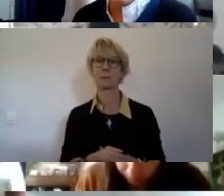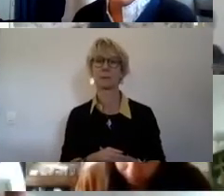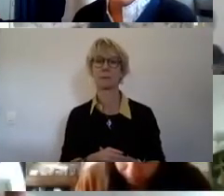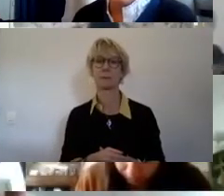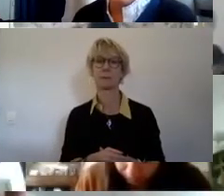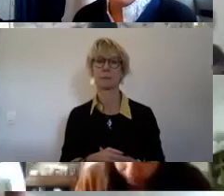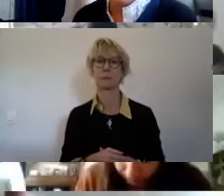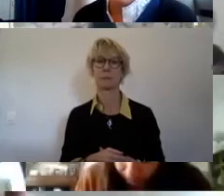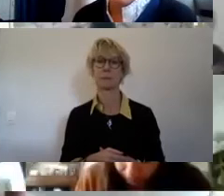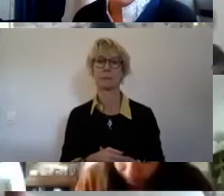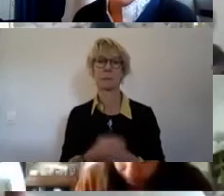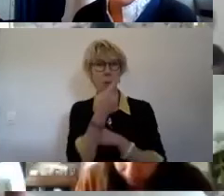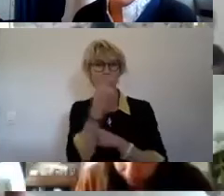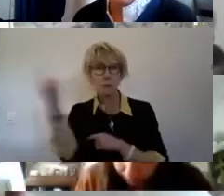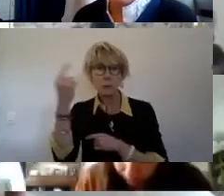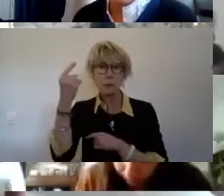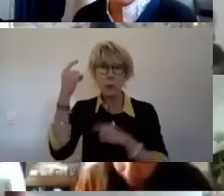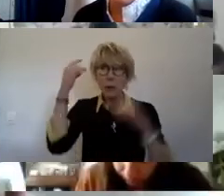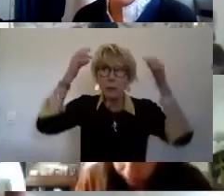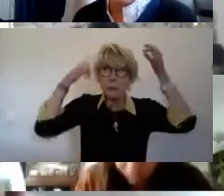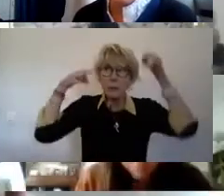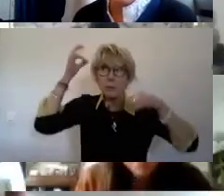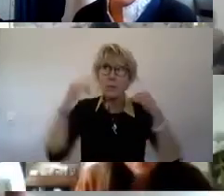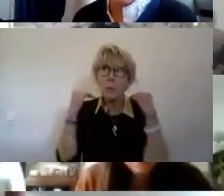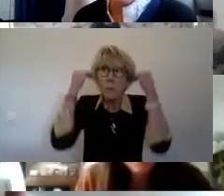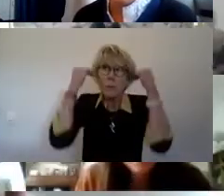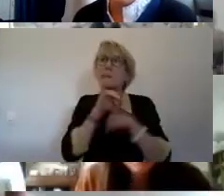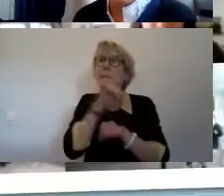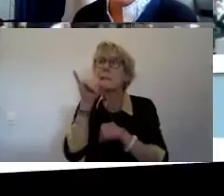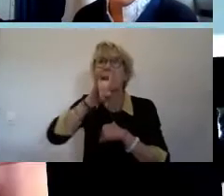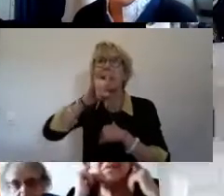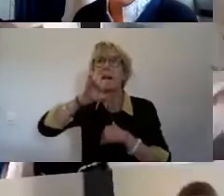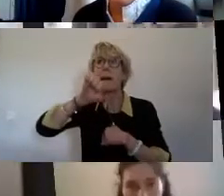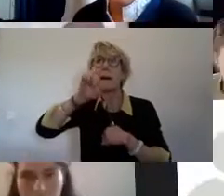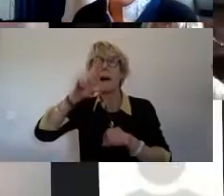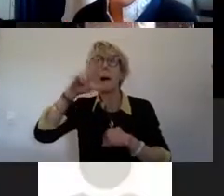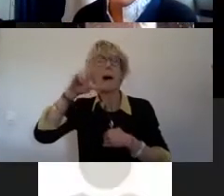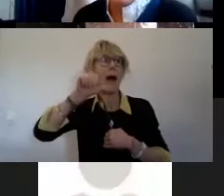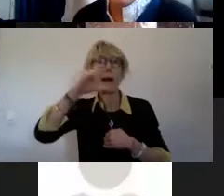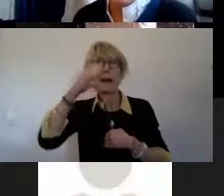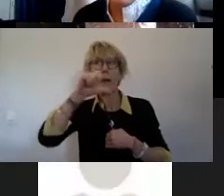droite, c'est Héraclès, alias Hercule, chez les Romains.